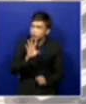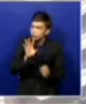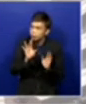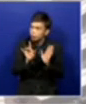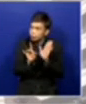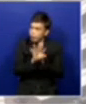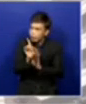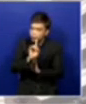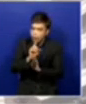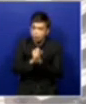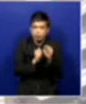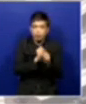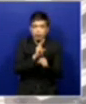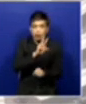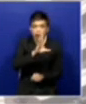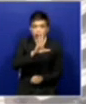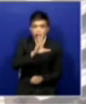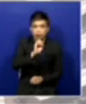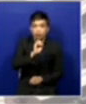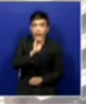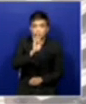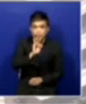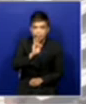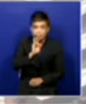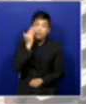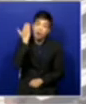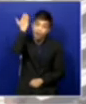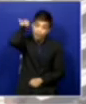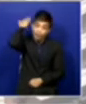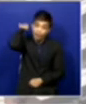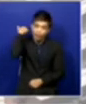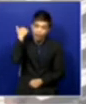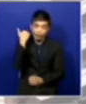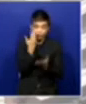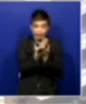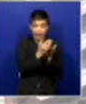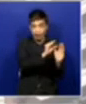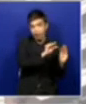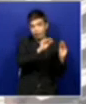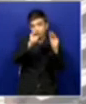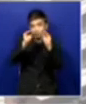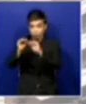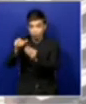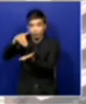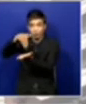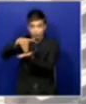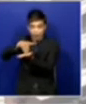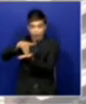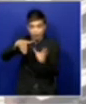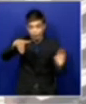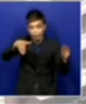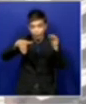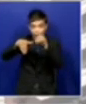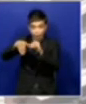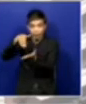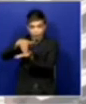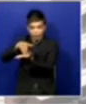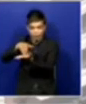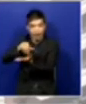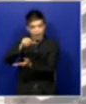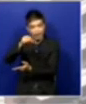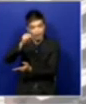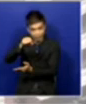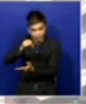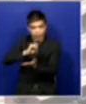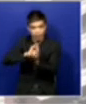อมครับ150ล้านเข้าสู่งบกลางเช่นเดียวกันแต่มีว่าให้หน่วยงานราชการรับภาษาอังกฤษด้วยนะครับมีหน่วยง